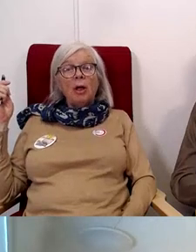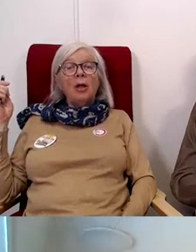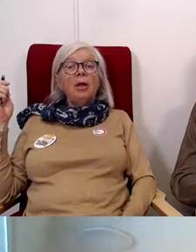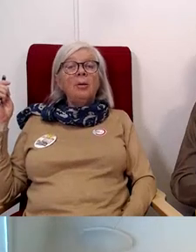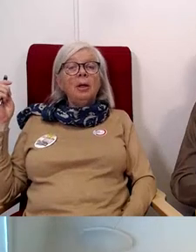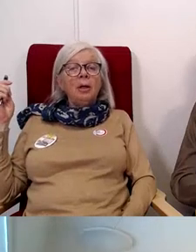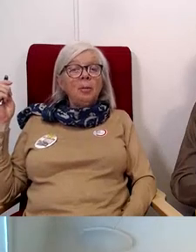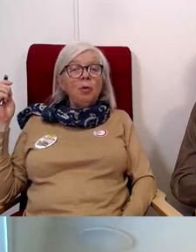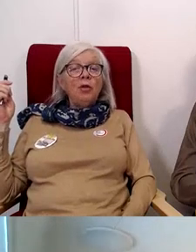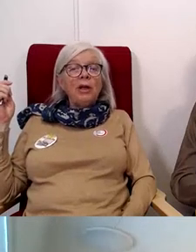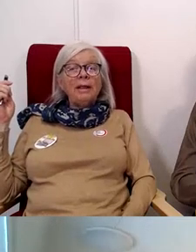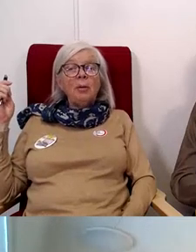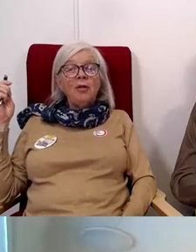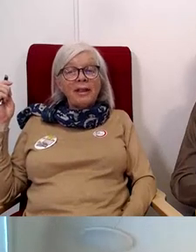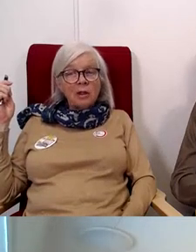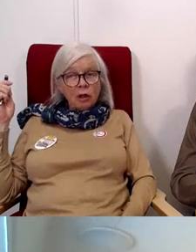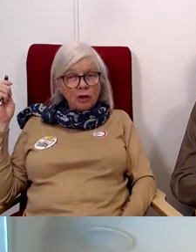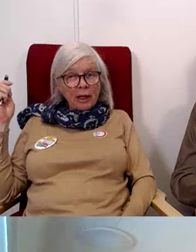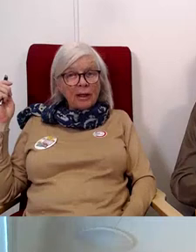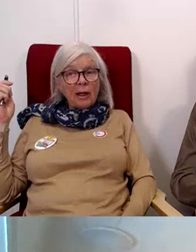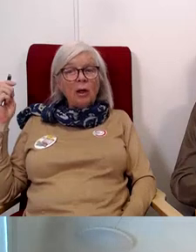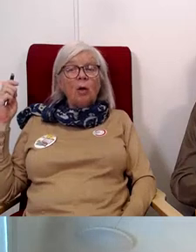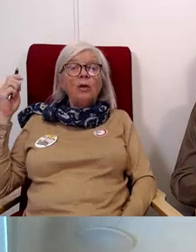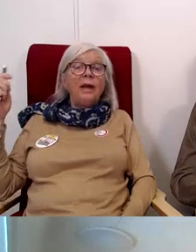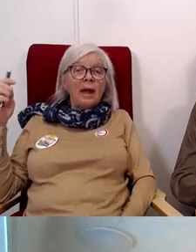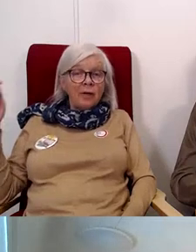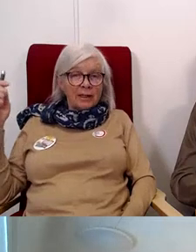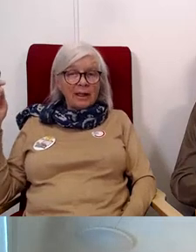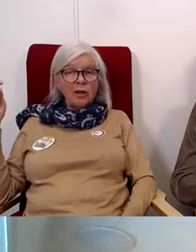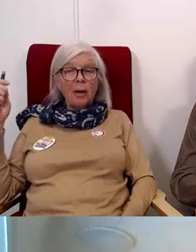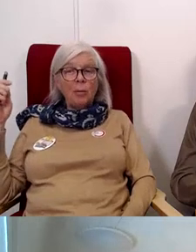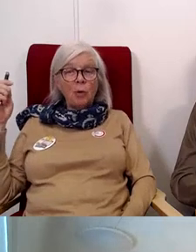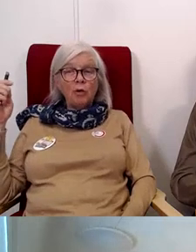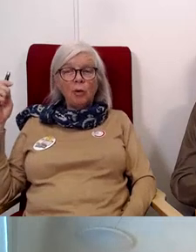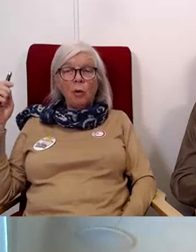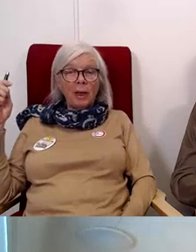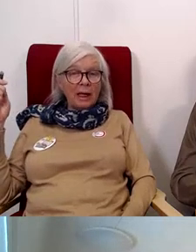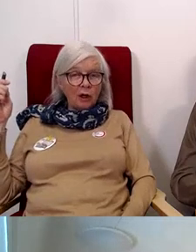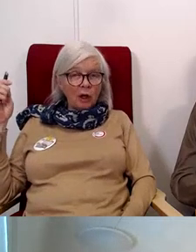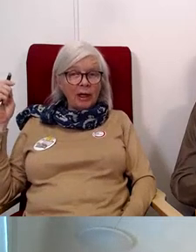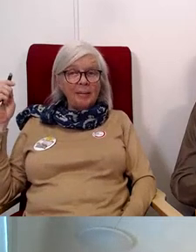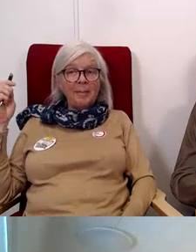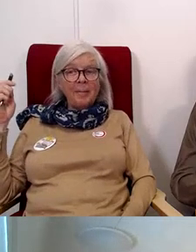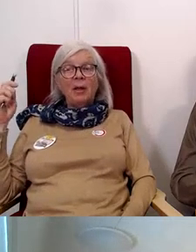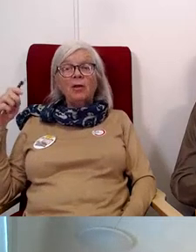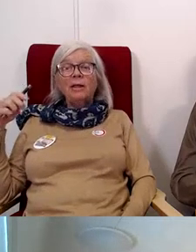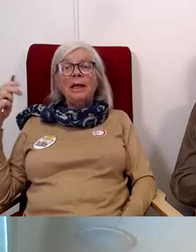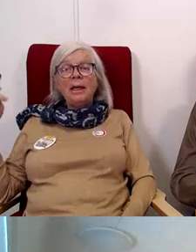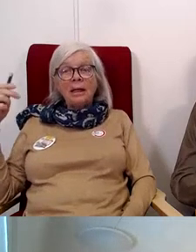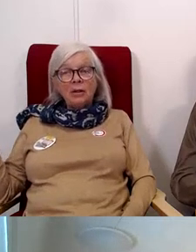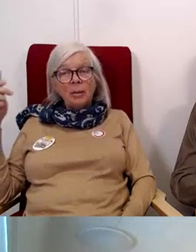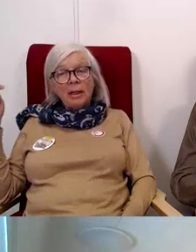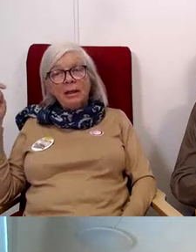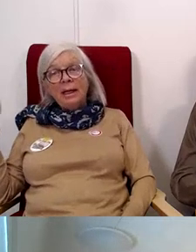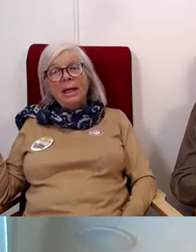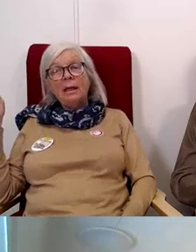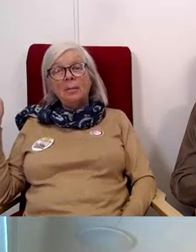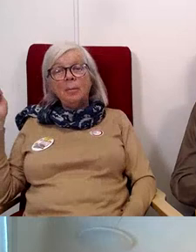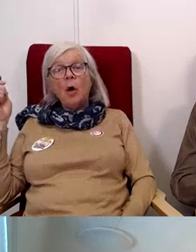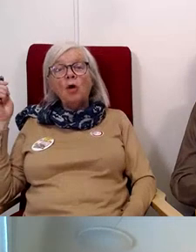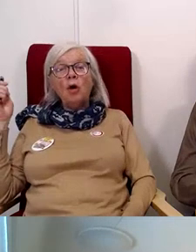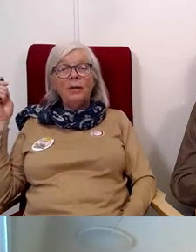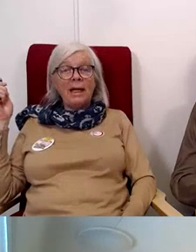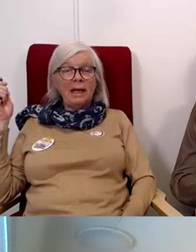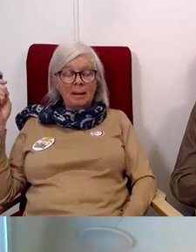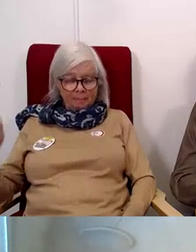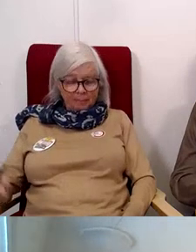västkust, motsvarigheten på västkusten. Och där finns det en sån här båt som går mellan öarna. Så att det är liksom